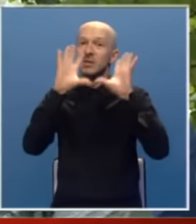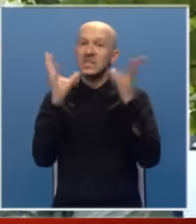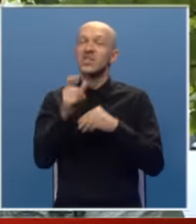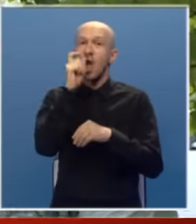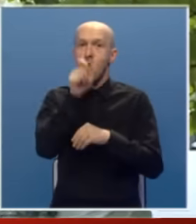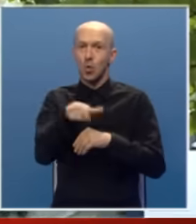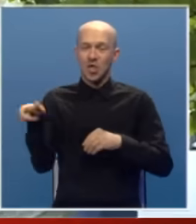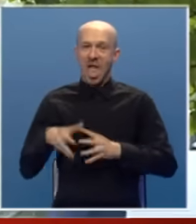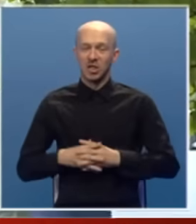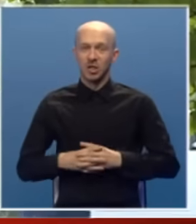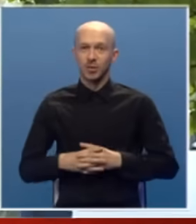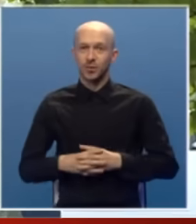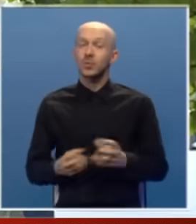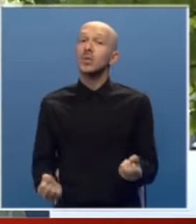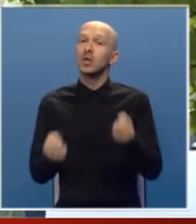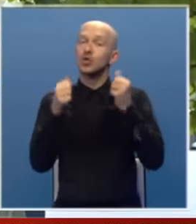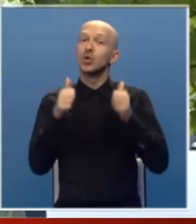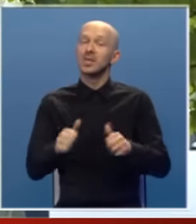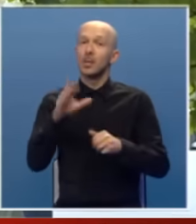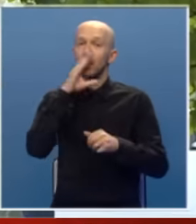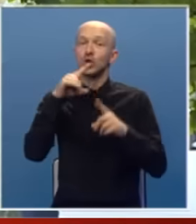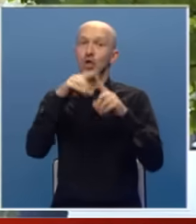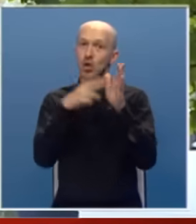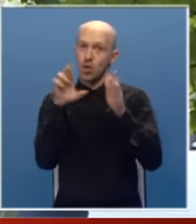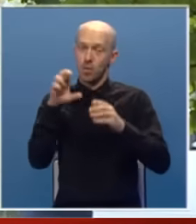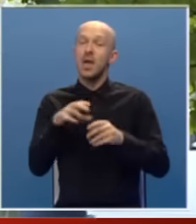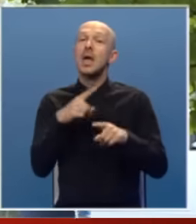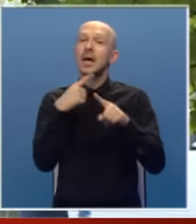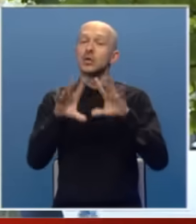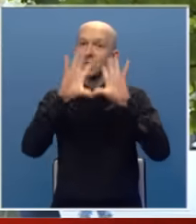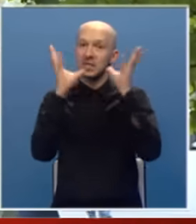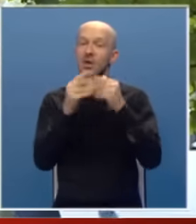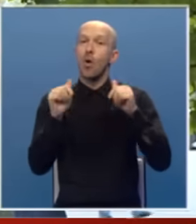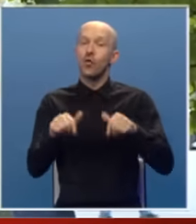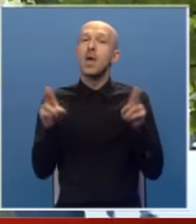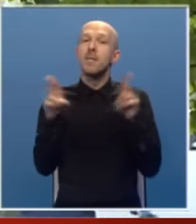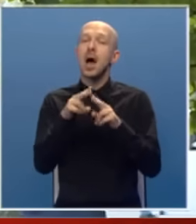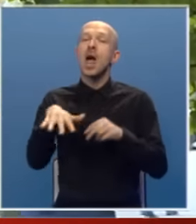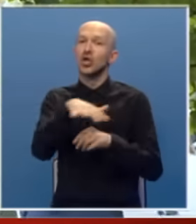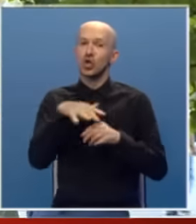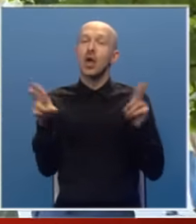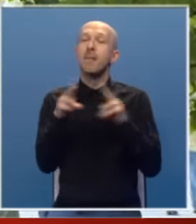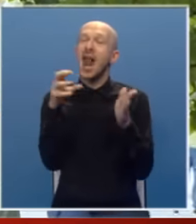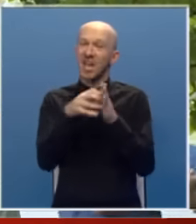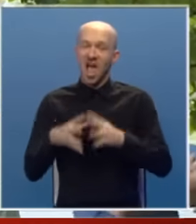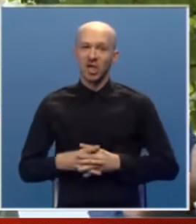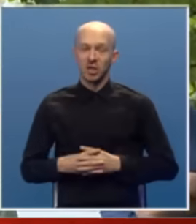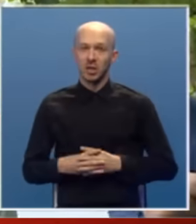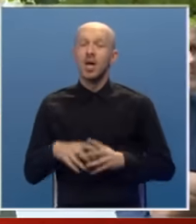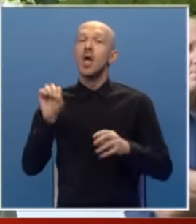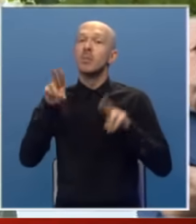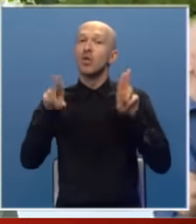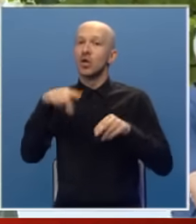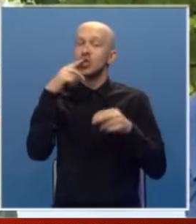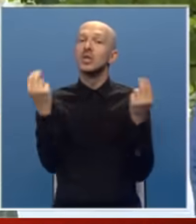ljude. Teško je sad pričati o tome. Razlog svega ovoga, ovo je mala čaršija, mal grad. Da bi mogli